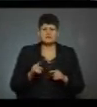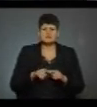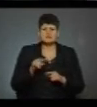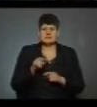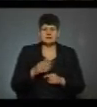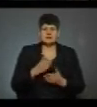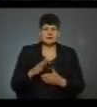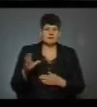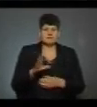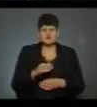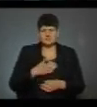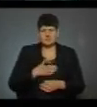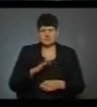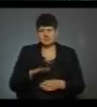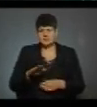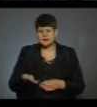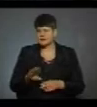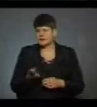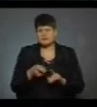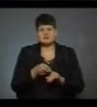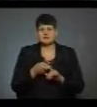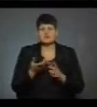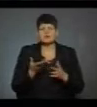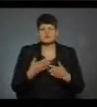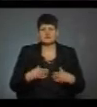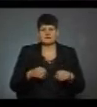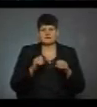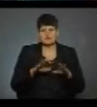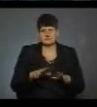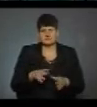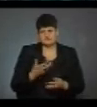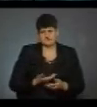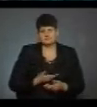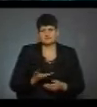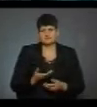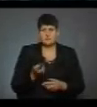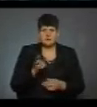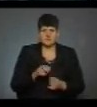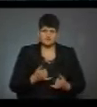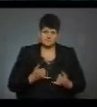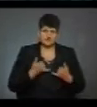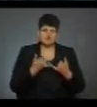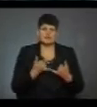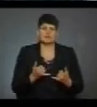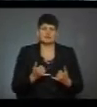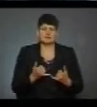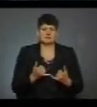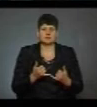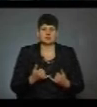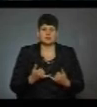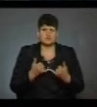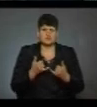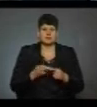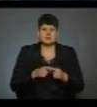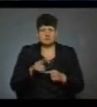всі наші діти, незалежно, де вони поклали свої голови. Прийшла віддати таку шану